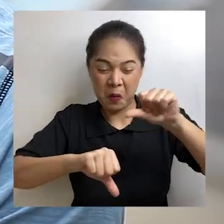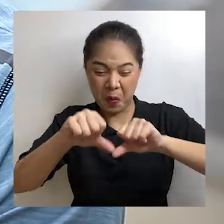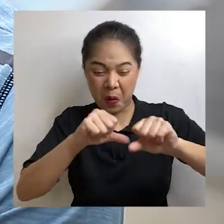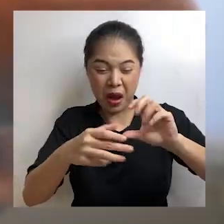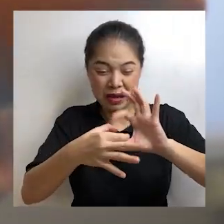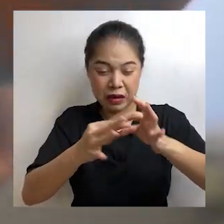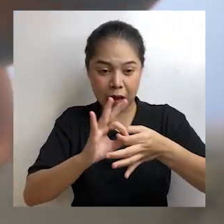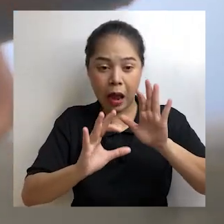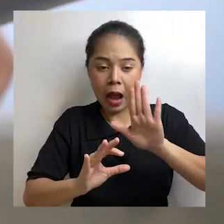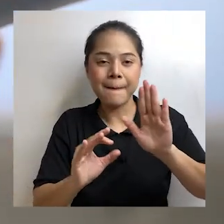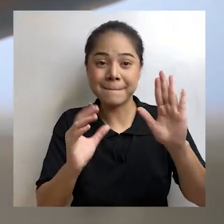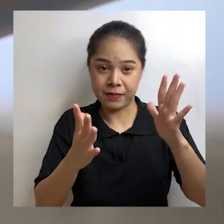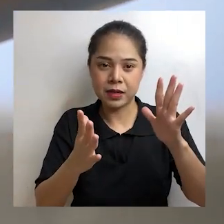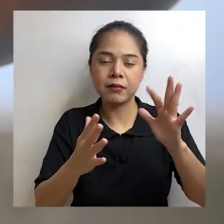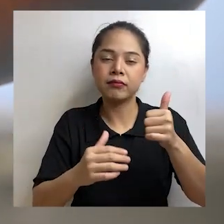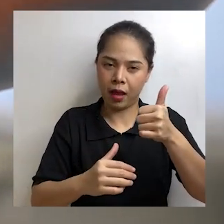ครับ